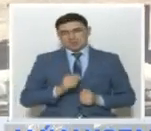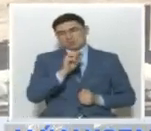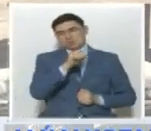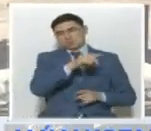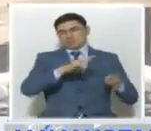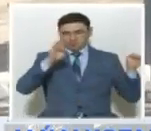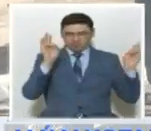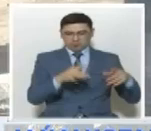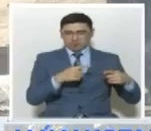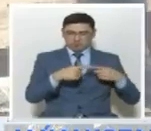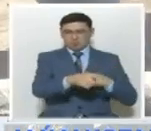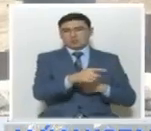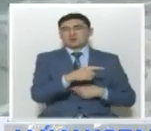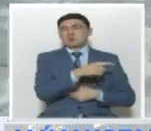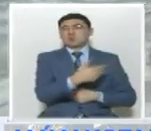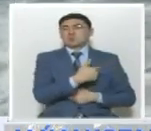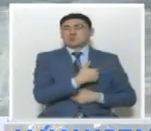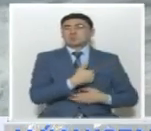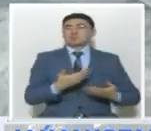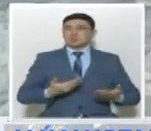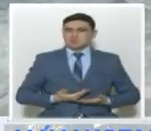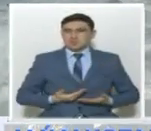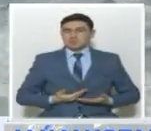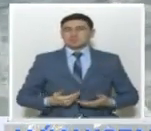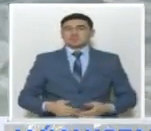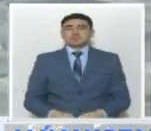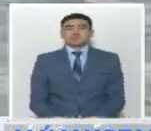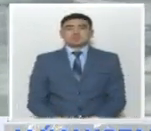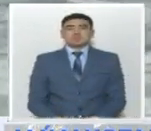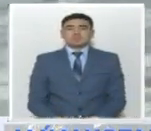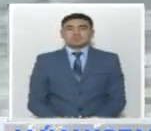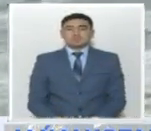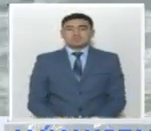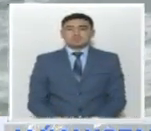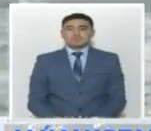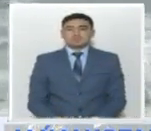өткізсем арманым жоқ дейді ол. Айнұр Маратқызы, Бауыржан Ниязқұл, жаңалықтар.